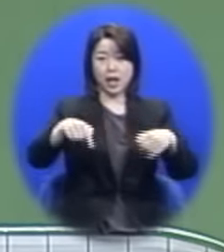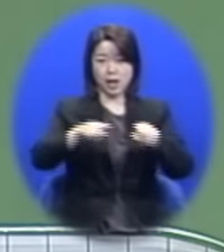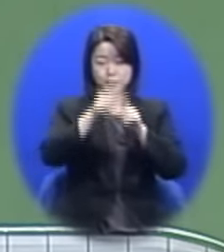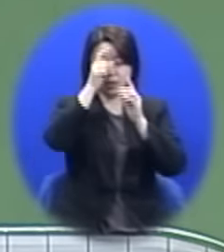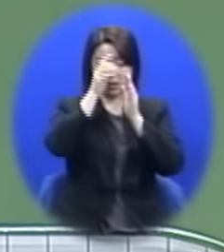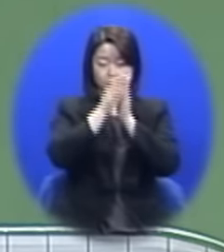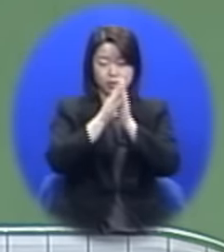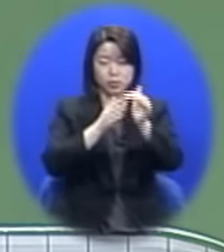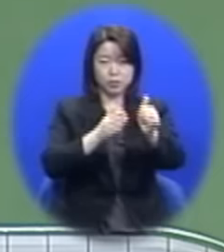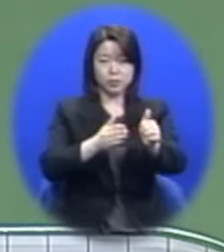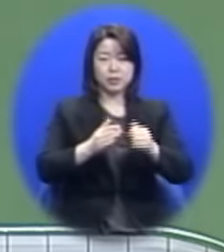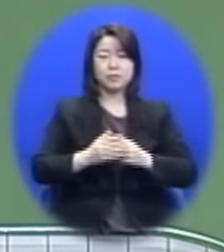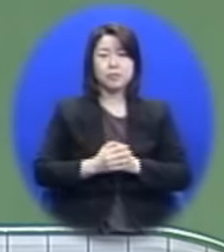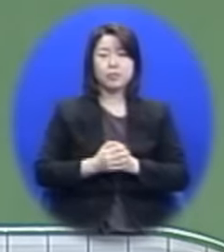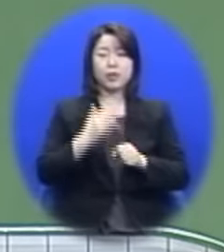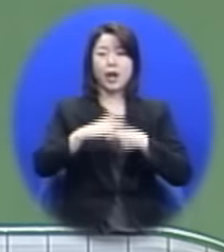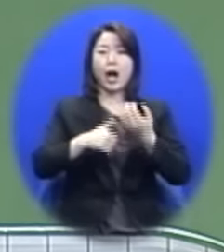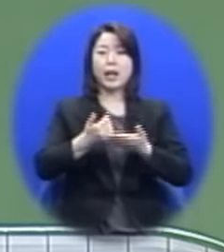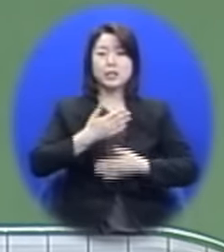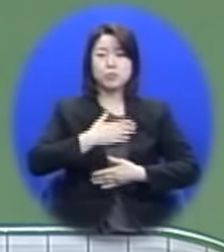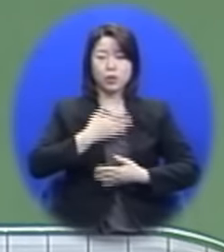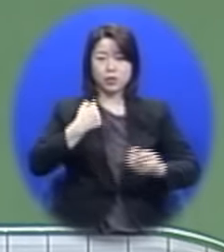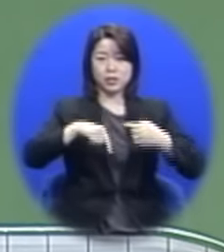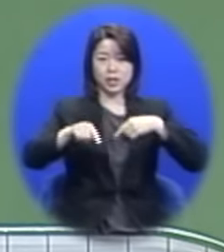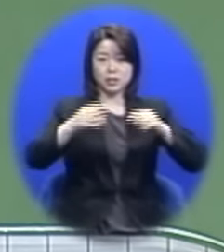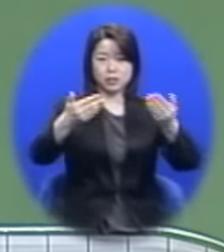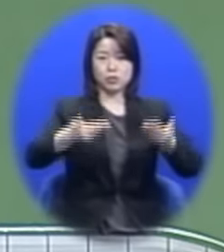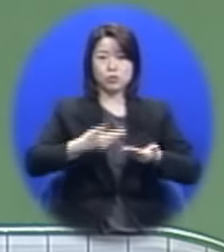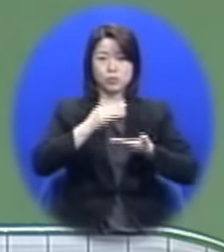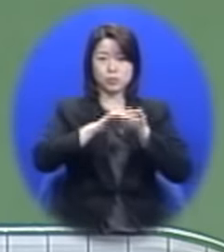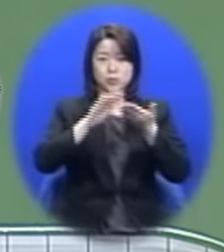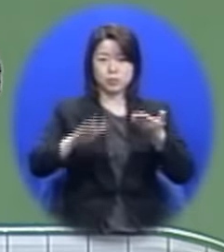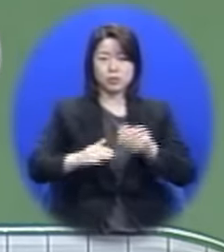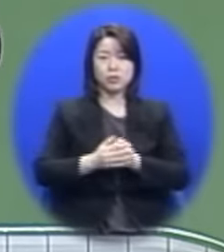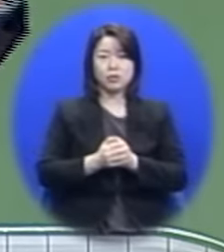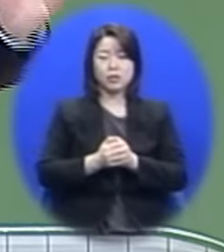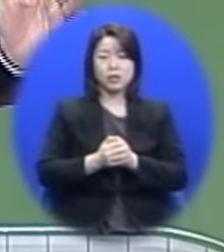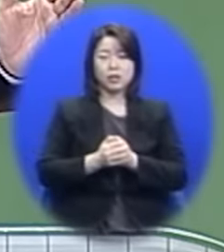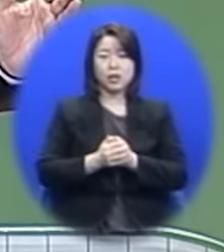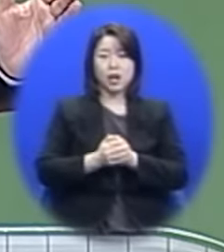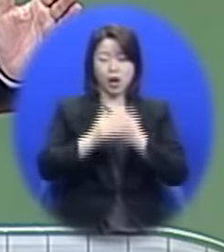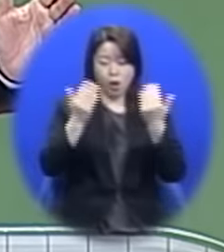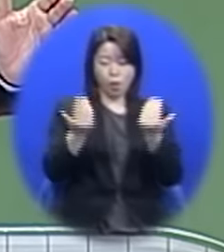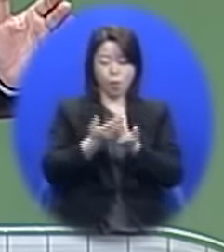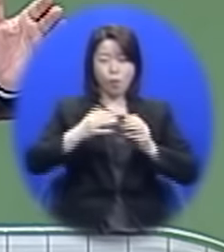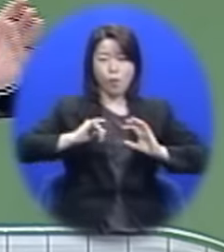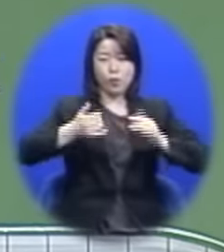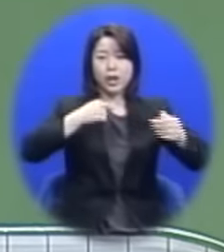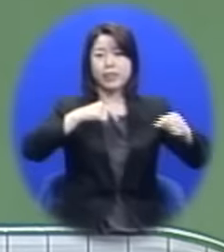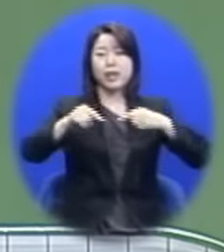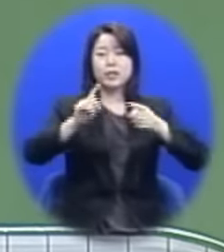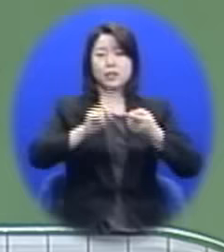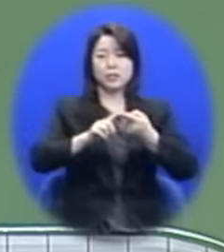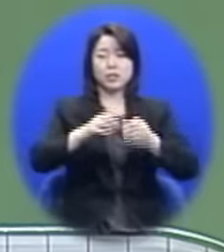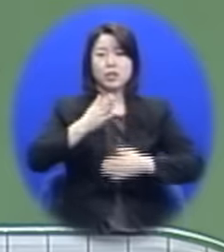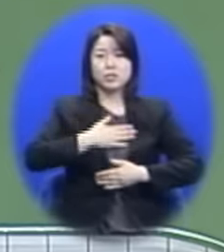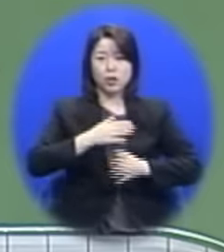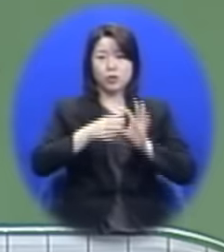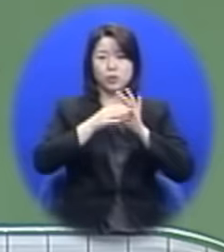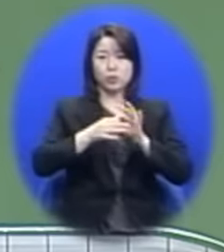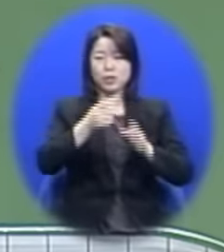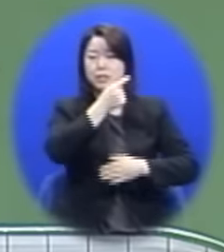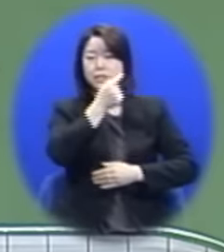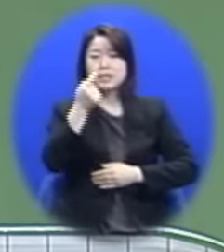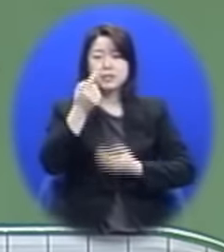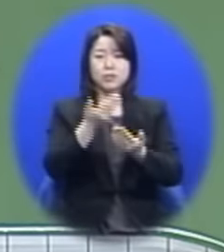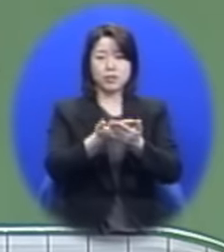기도합시다. 하나님, 저를 다스려 주십시오. 하나님이 온 세상을 다스린다는 것을 저를 통해서 증거해